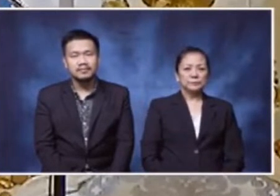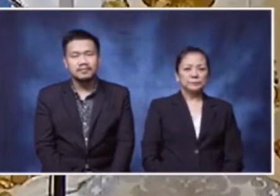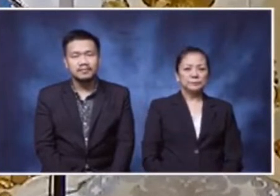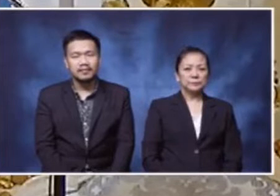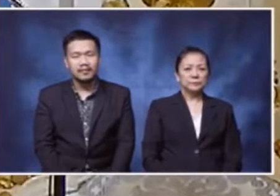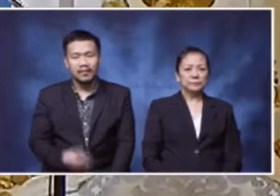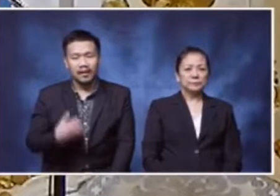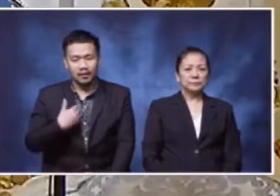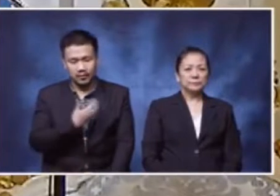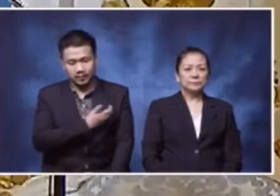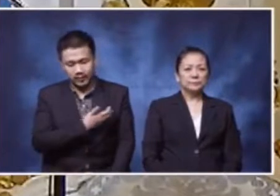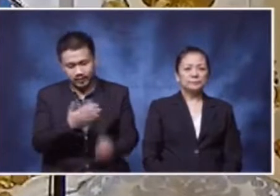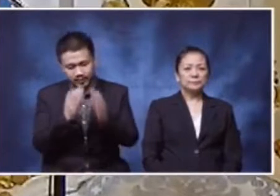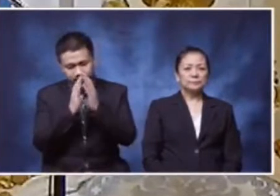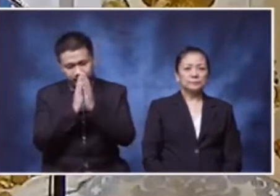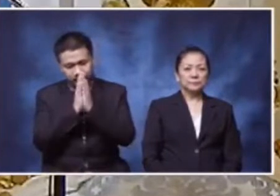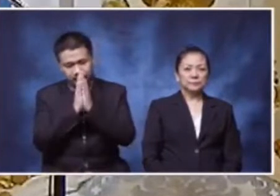Manalangin tayo.